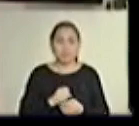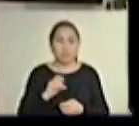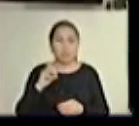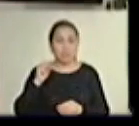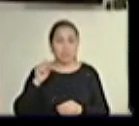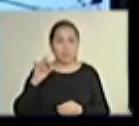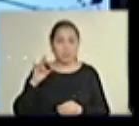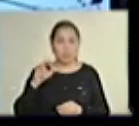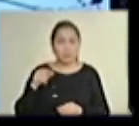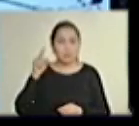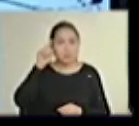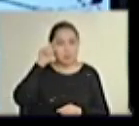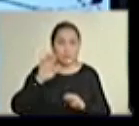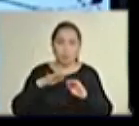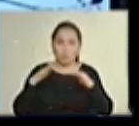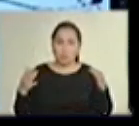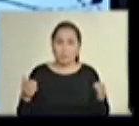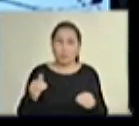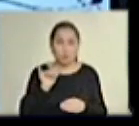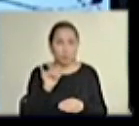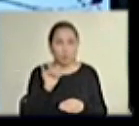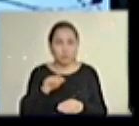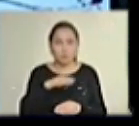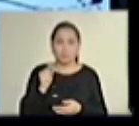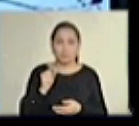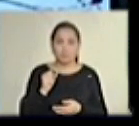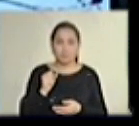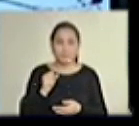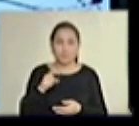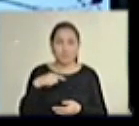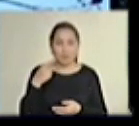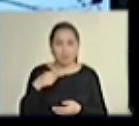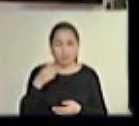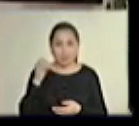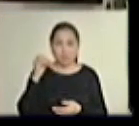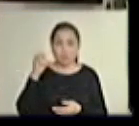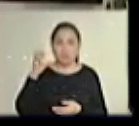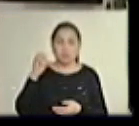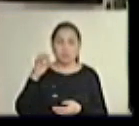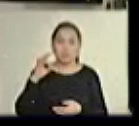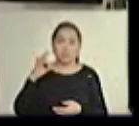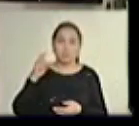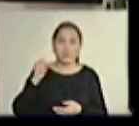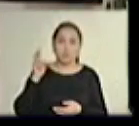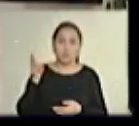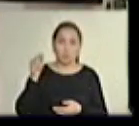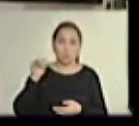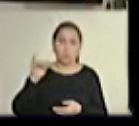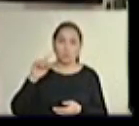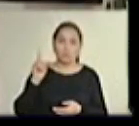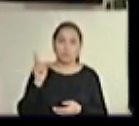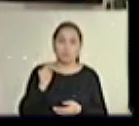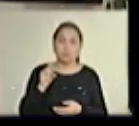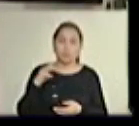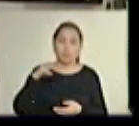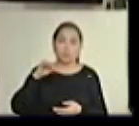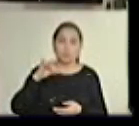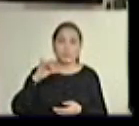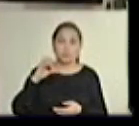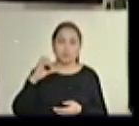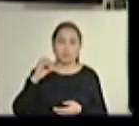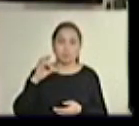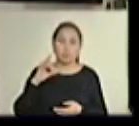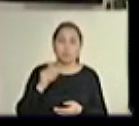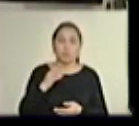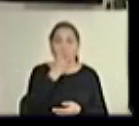doirasi kengligidan u haqda ko'plab afsonalar yozilgan. Aytishlaricha, Sirakuza podshohi Misr shohiga